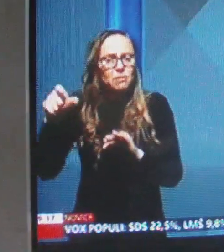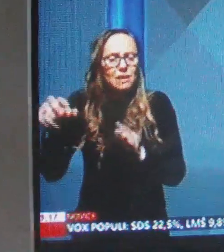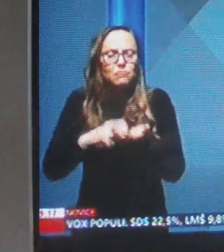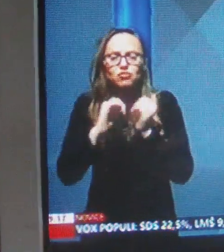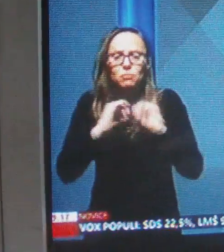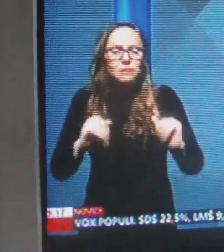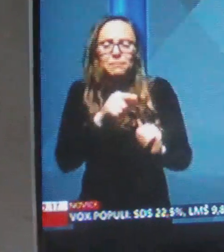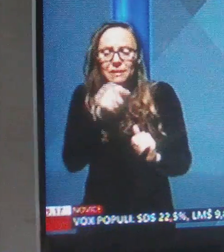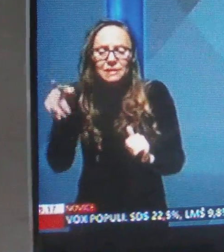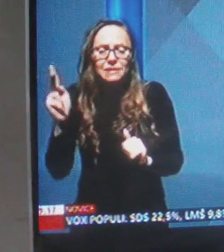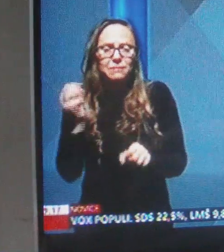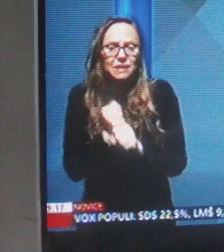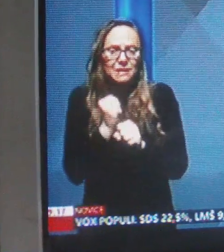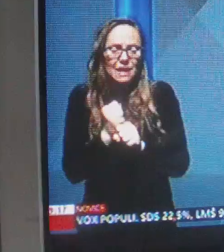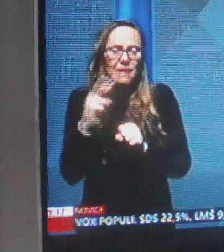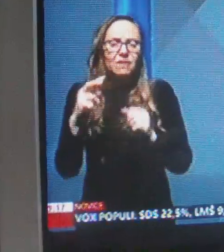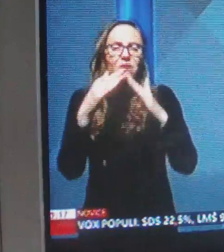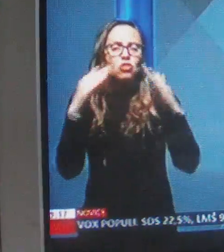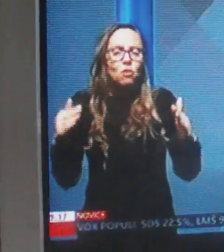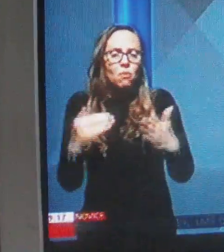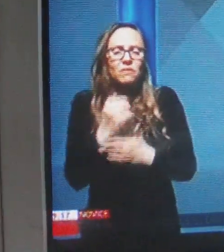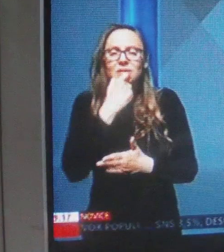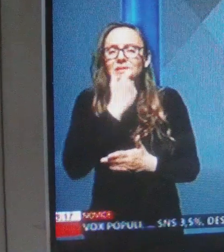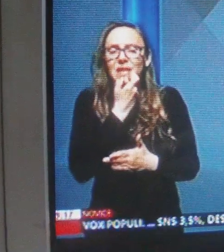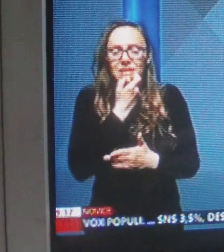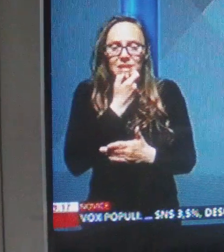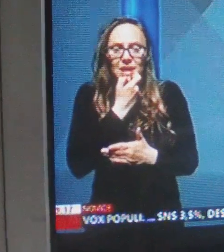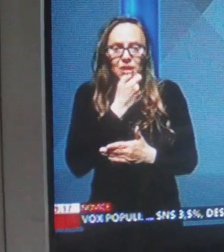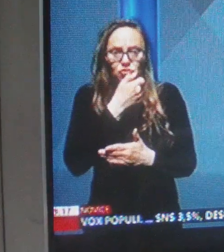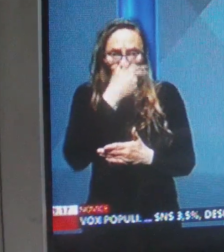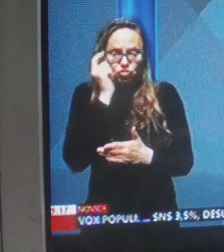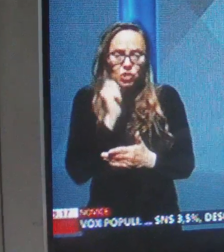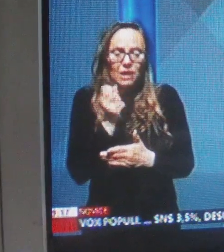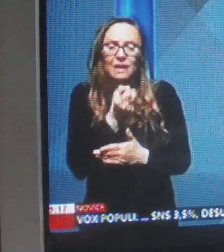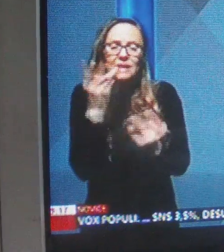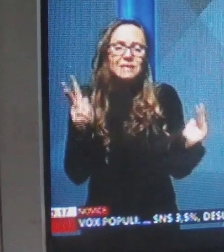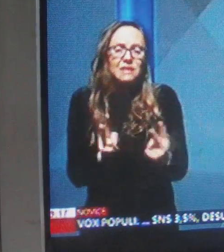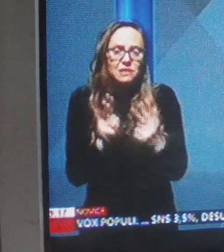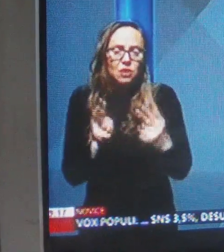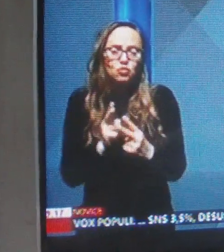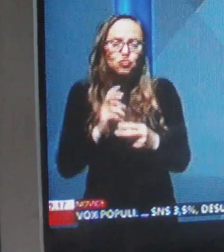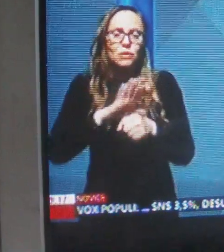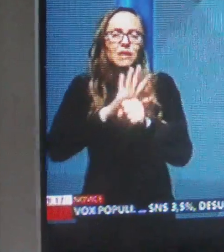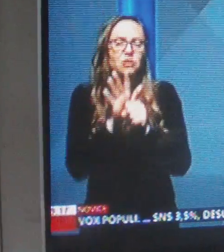delate v domovih za starejše. Super gesta, da se razvija bolezen naprej. Covidom.